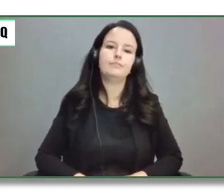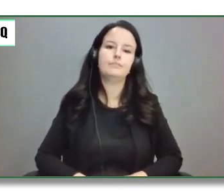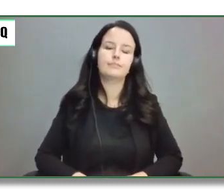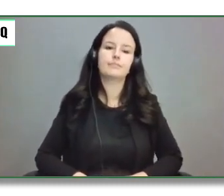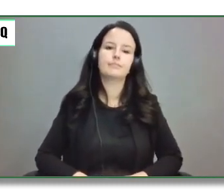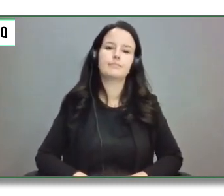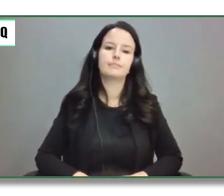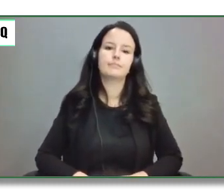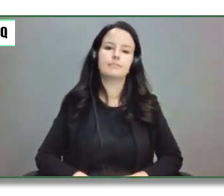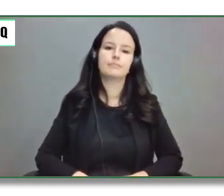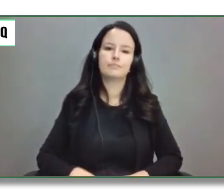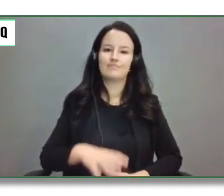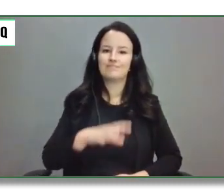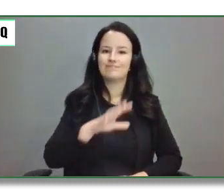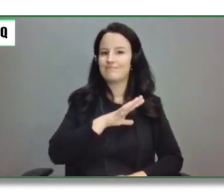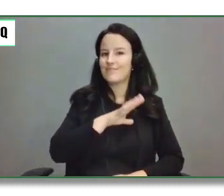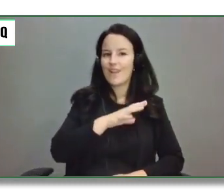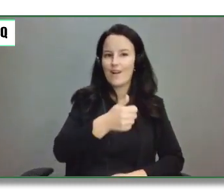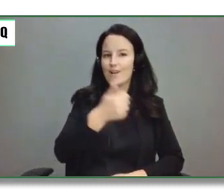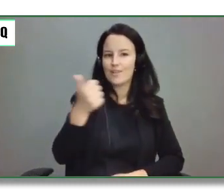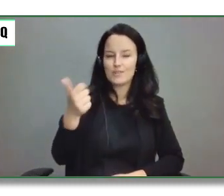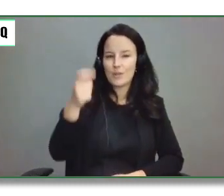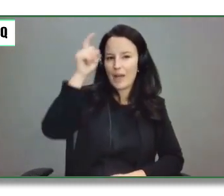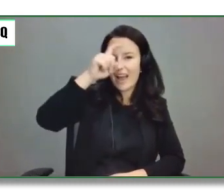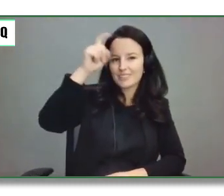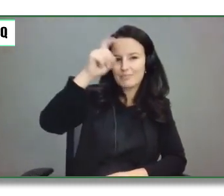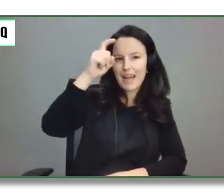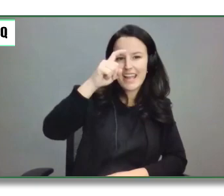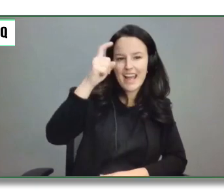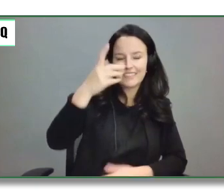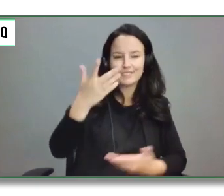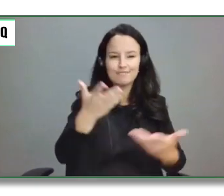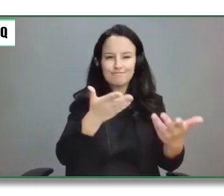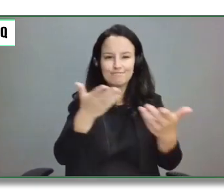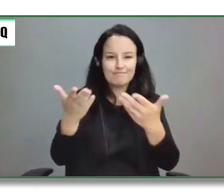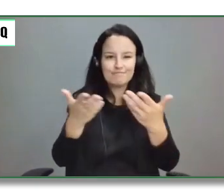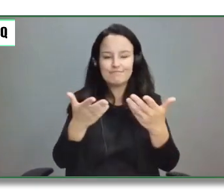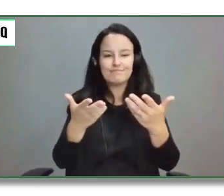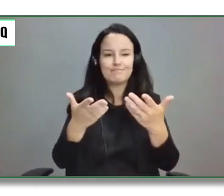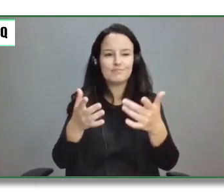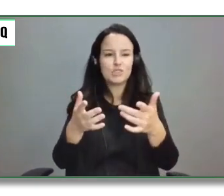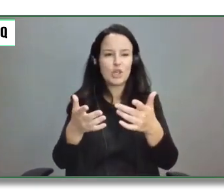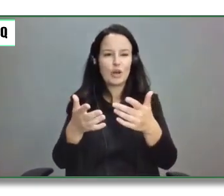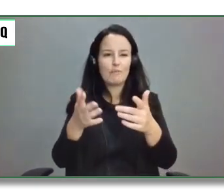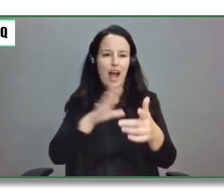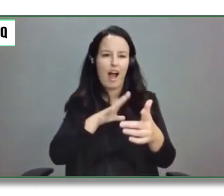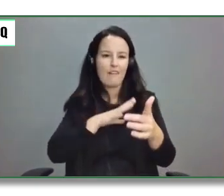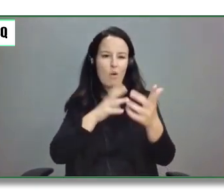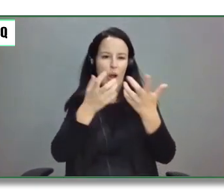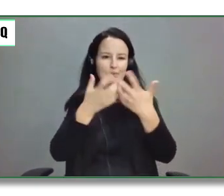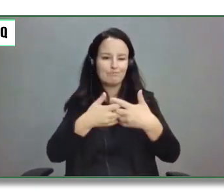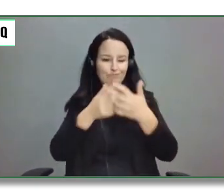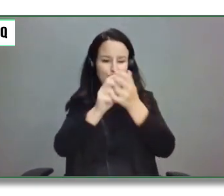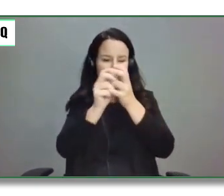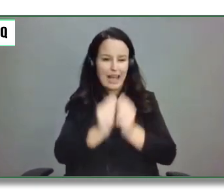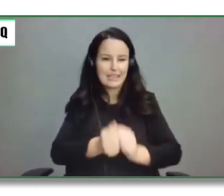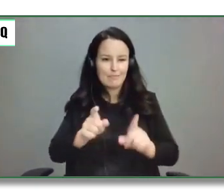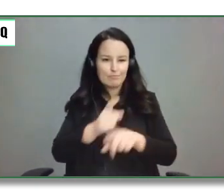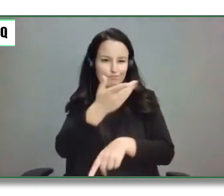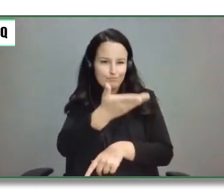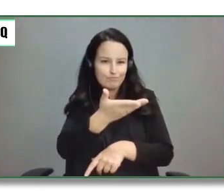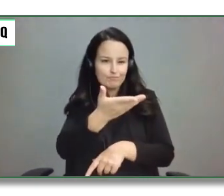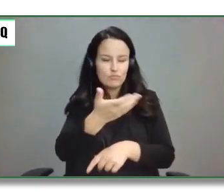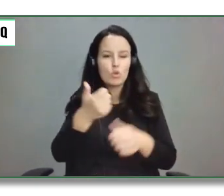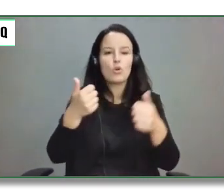Est-ce que vous avez d'autres expériences dans l'utilisation d'appareils adaptatifs, par